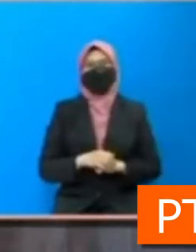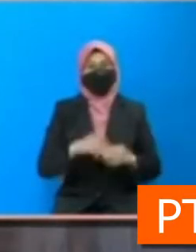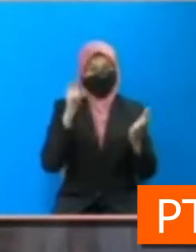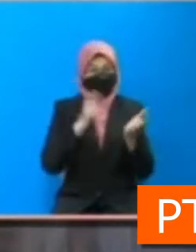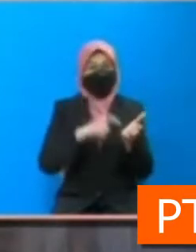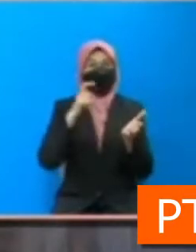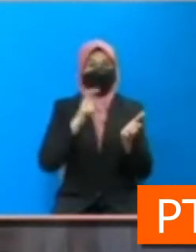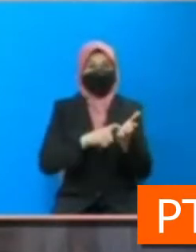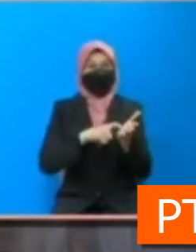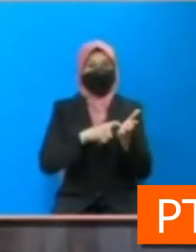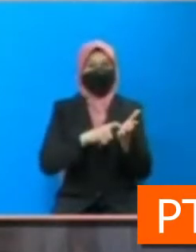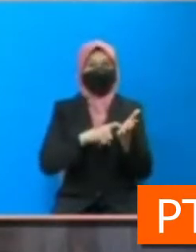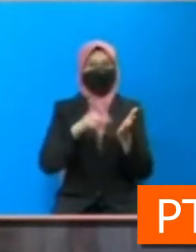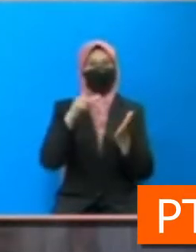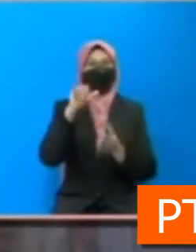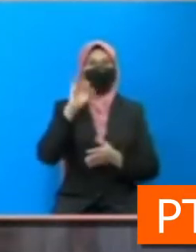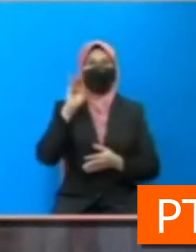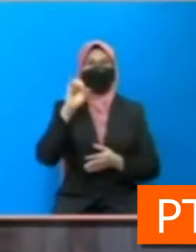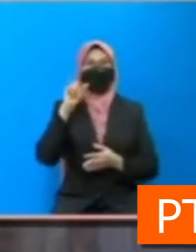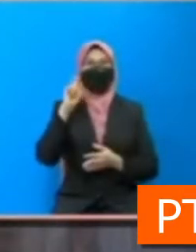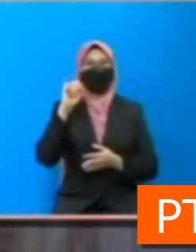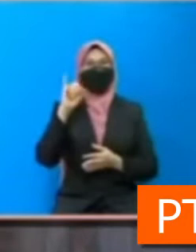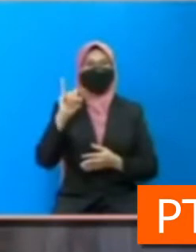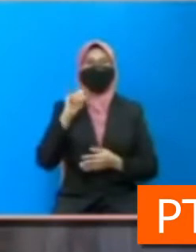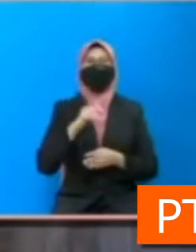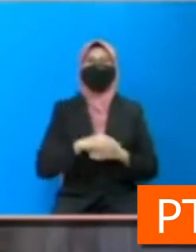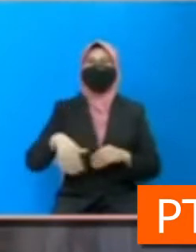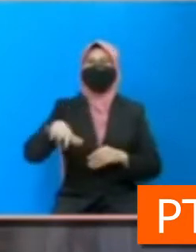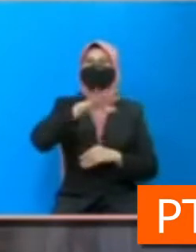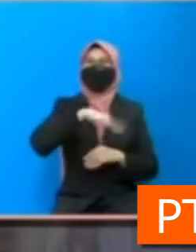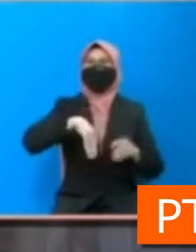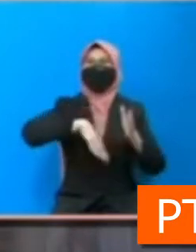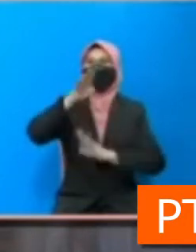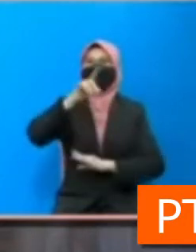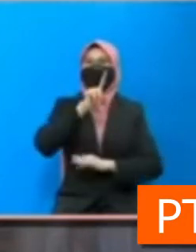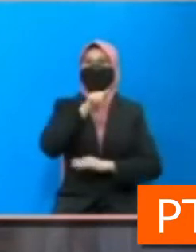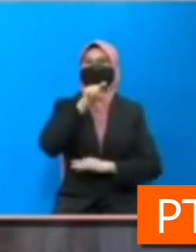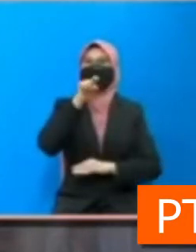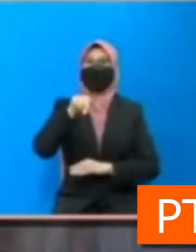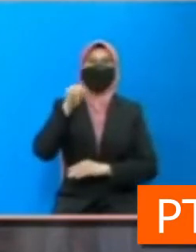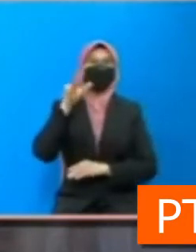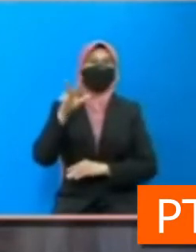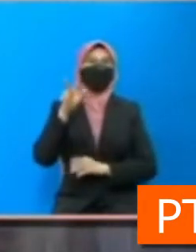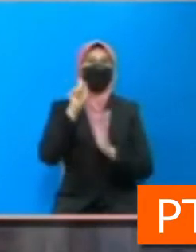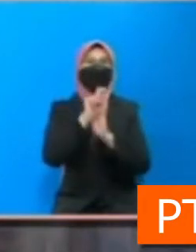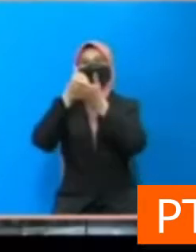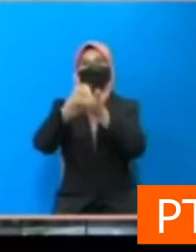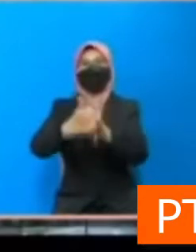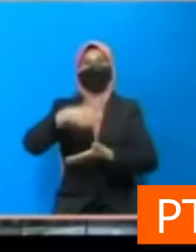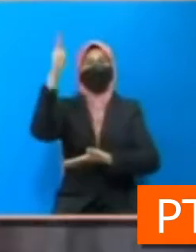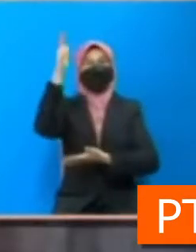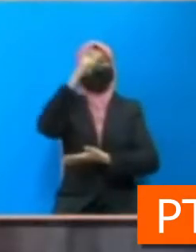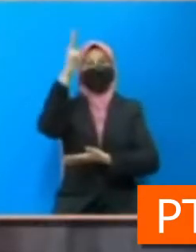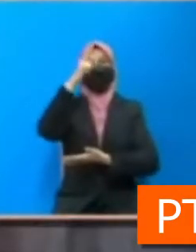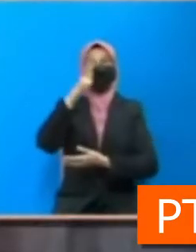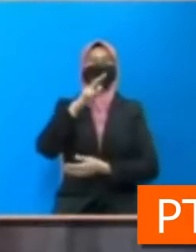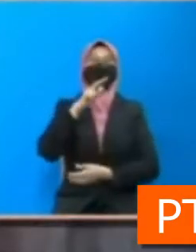dan juga liability dijangka akan melebihi RM1.3 trilion,